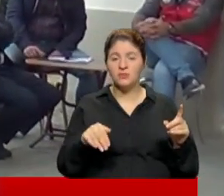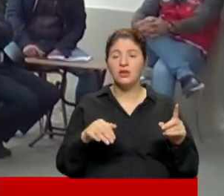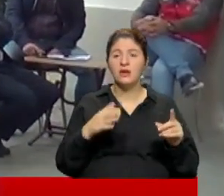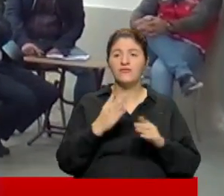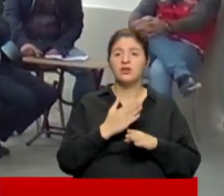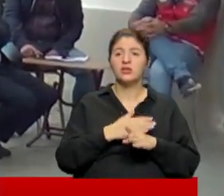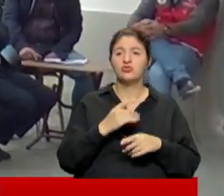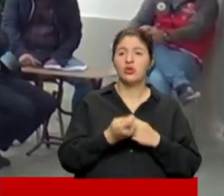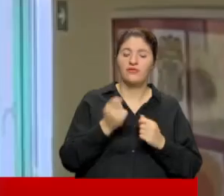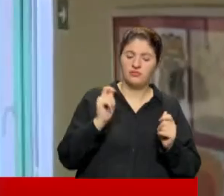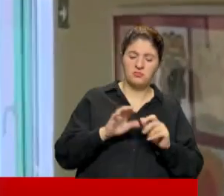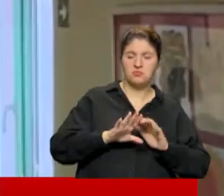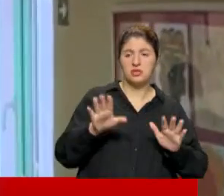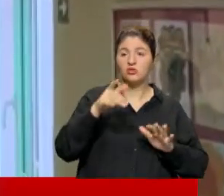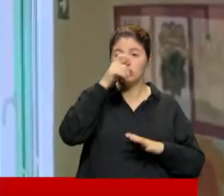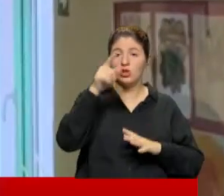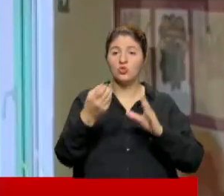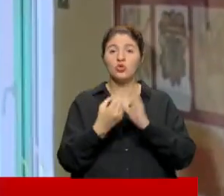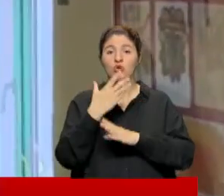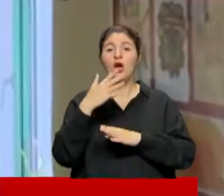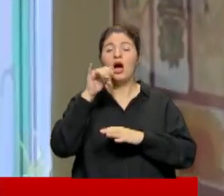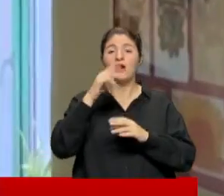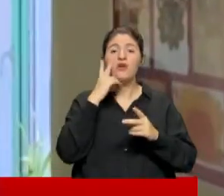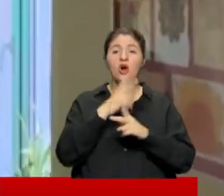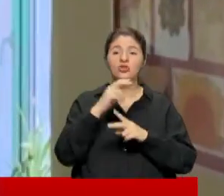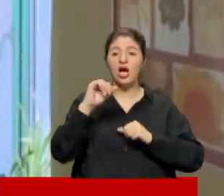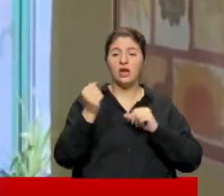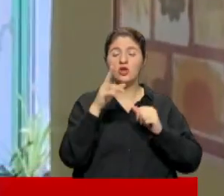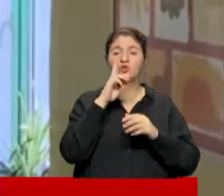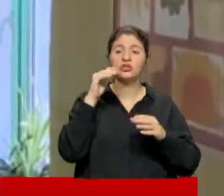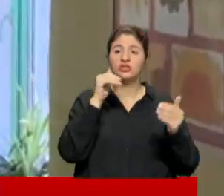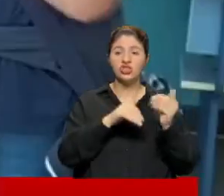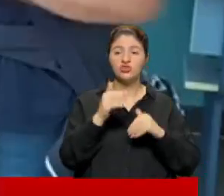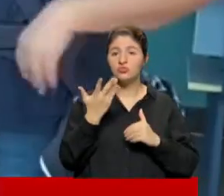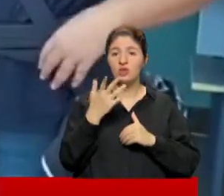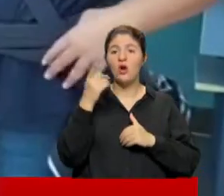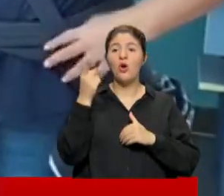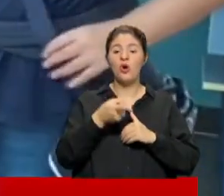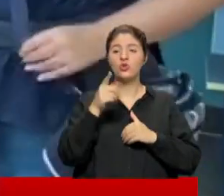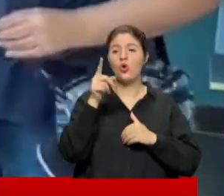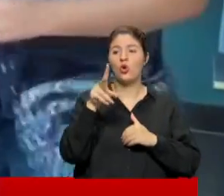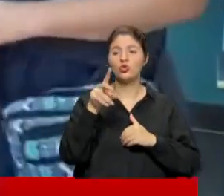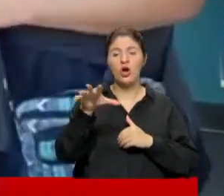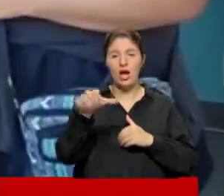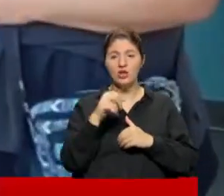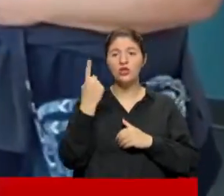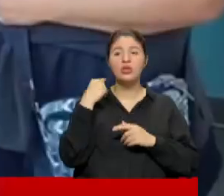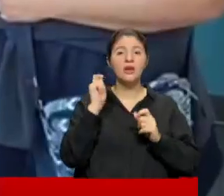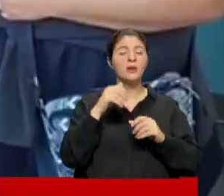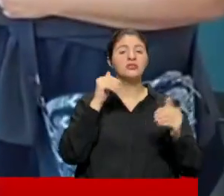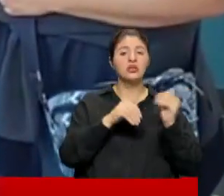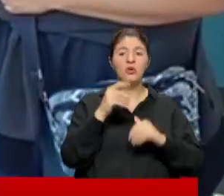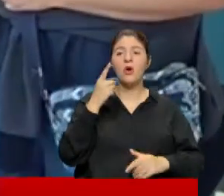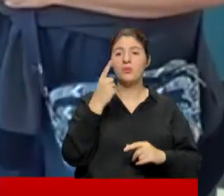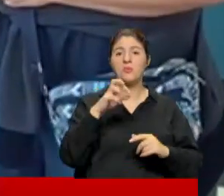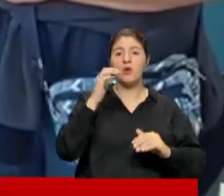vatandaşı Görevimizi yaptık Türklerin kurduğu hak ve özgürlükler hareketi son seçimde Oyların % 13'ünü almıştı Dün yapılan seçim